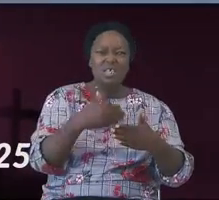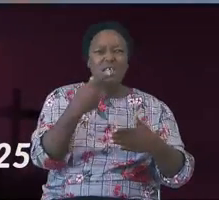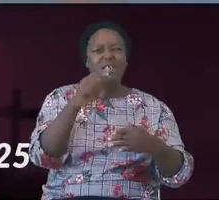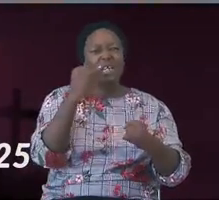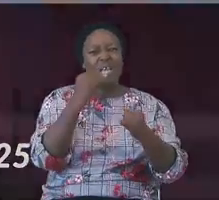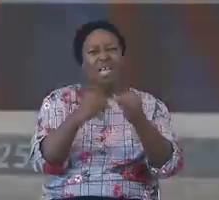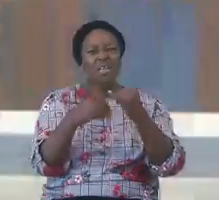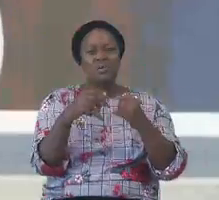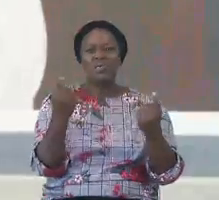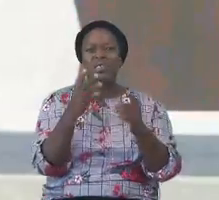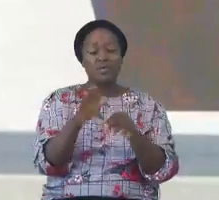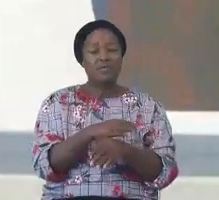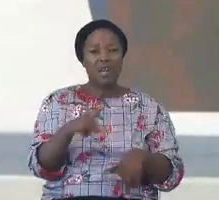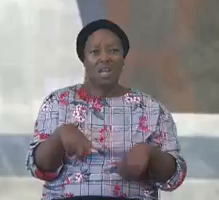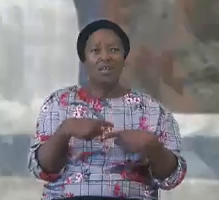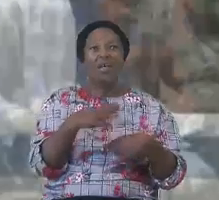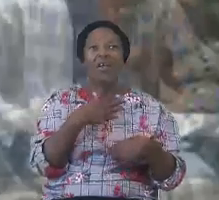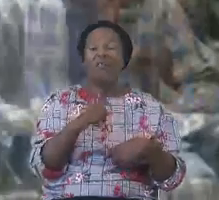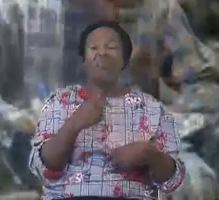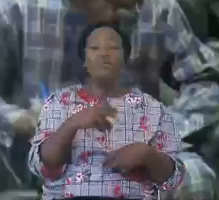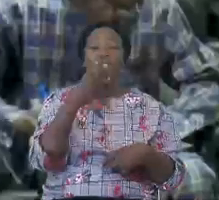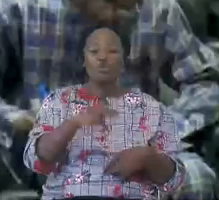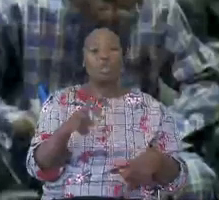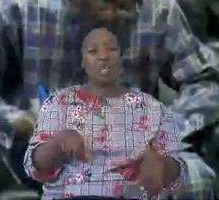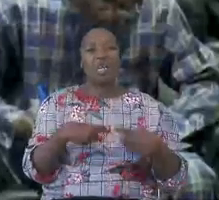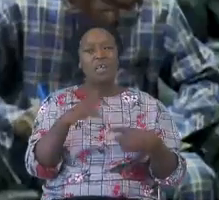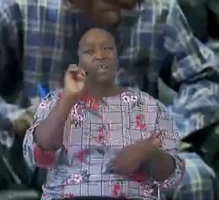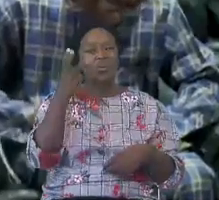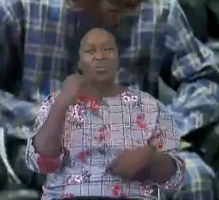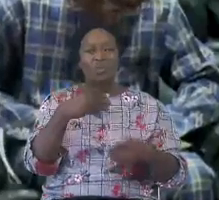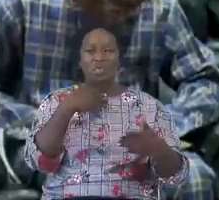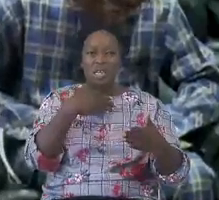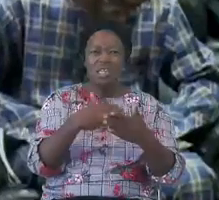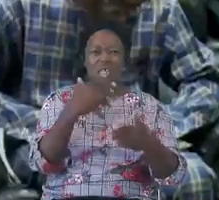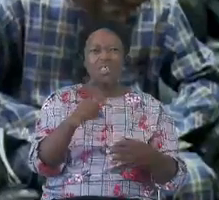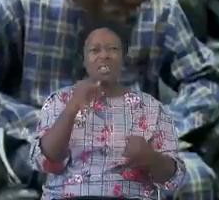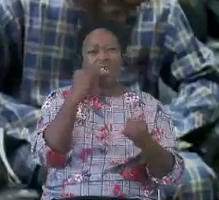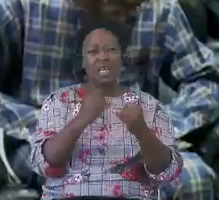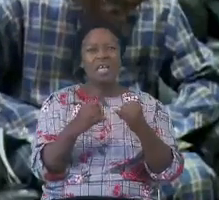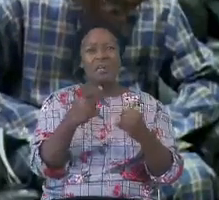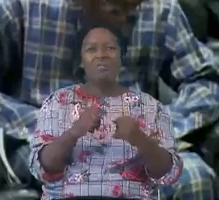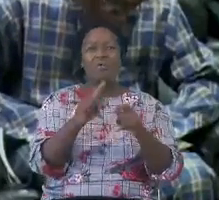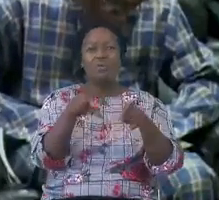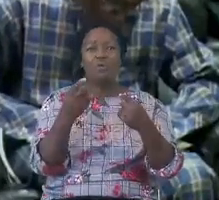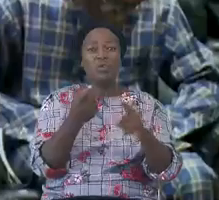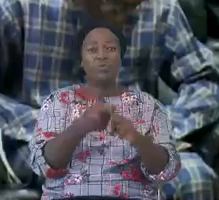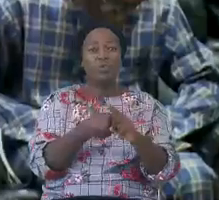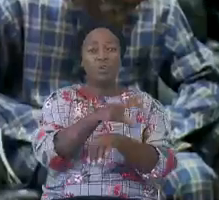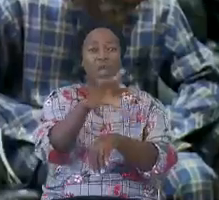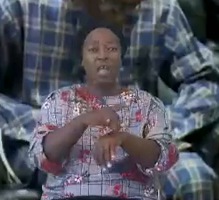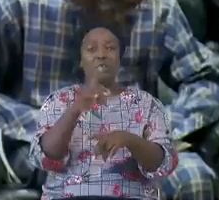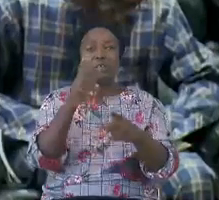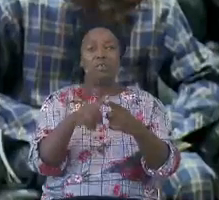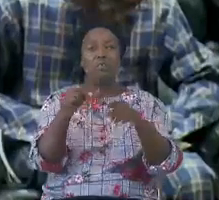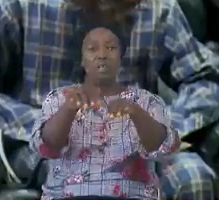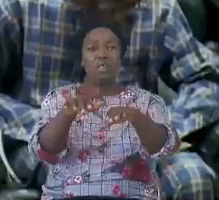souffrait. Il était proche de la fin de sa vie pécheresse, de sa vie de criminel.